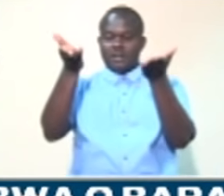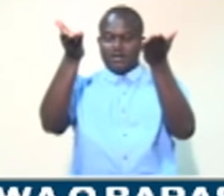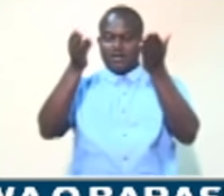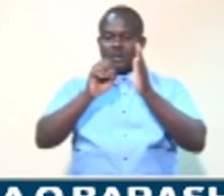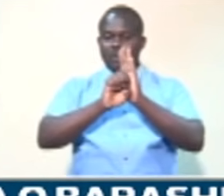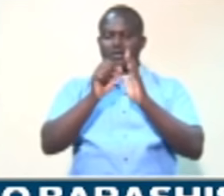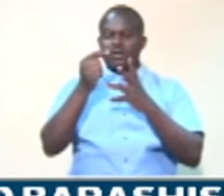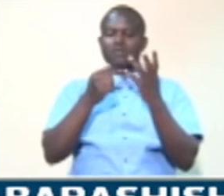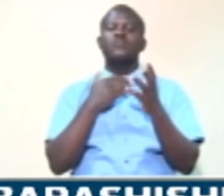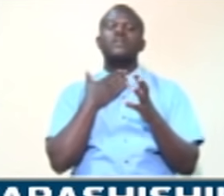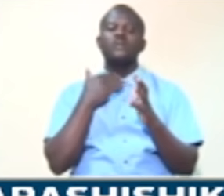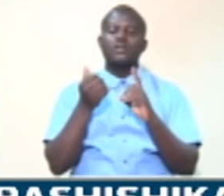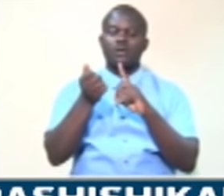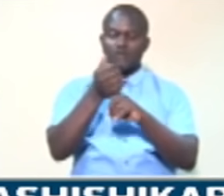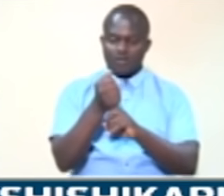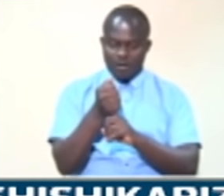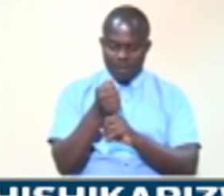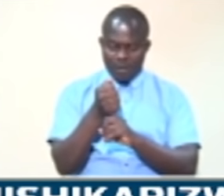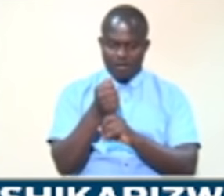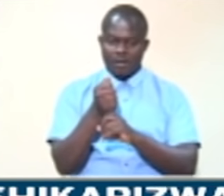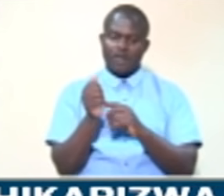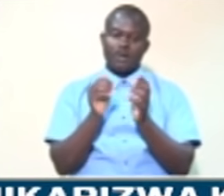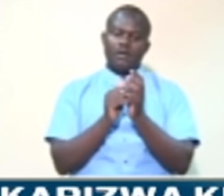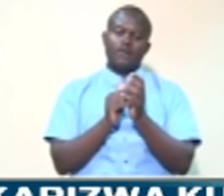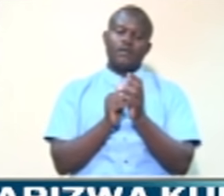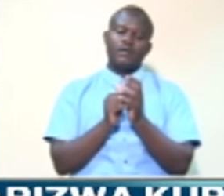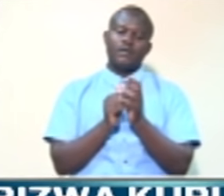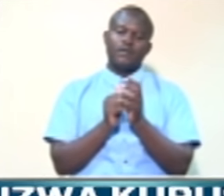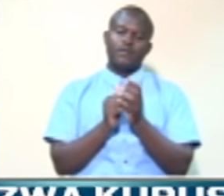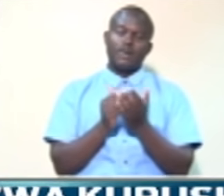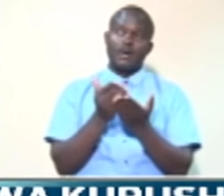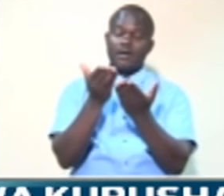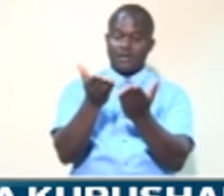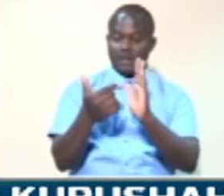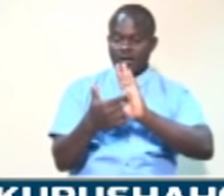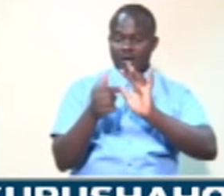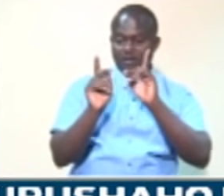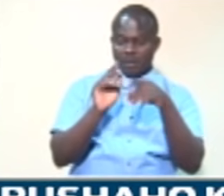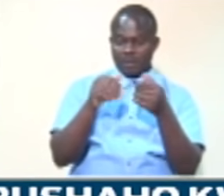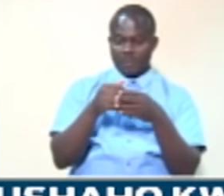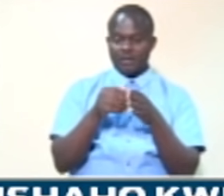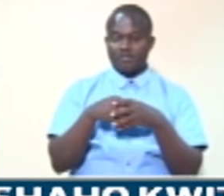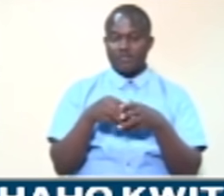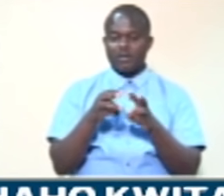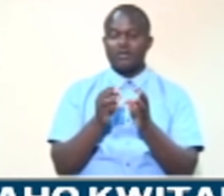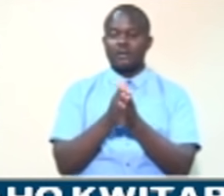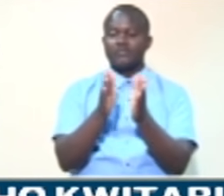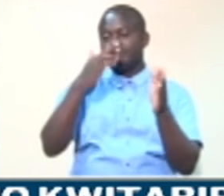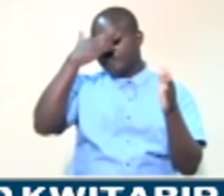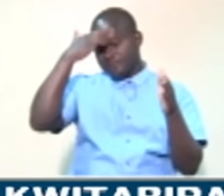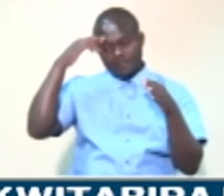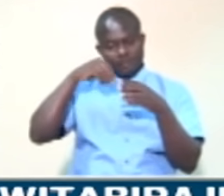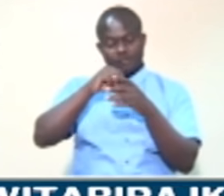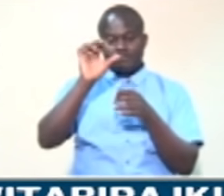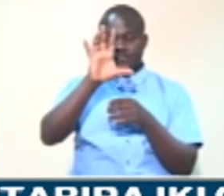urugero rw'ibyifuzwa kugerwaho bakabishyiramo abaturage mu buryo butaziguye Niyo mpamvu muri